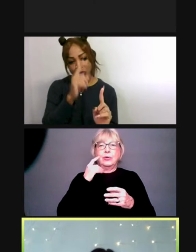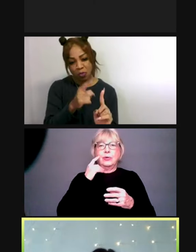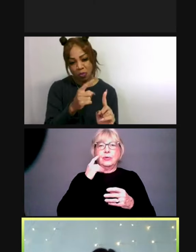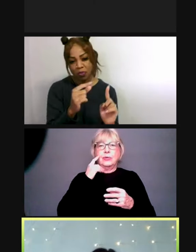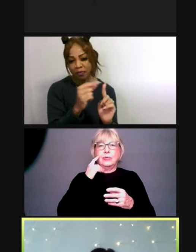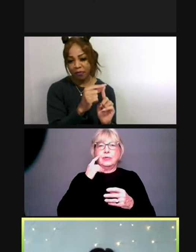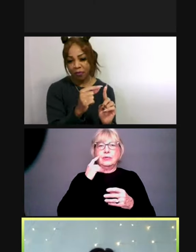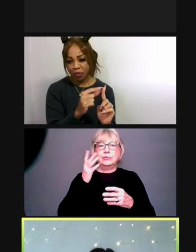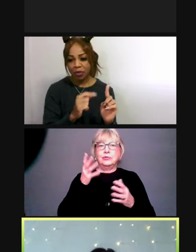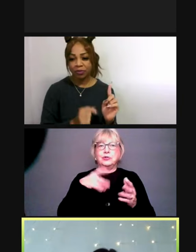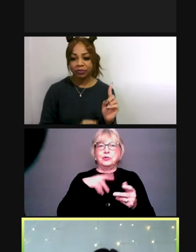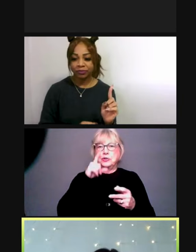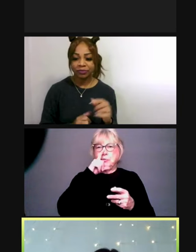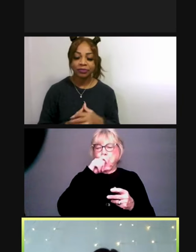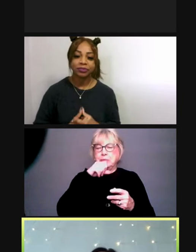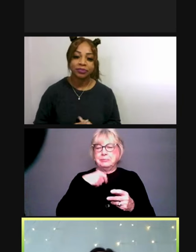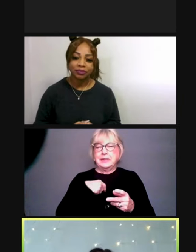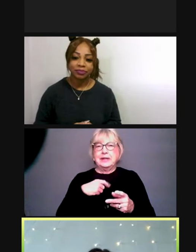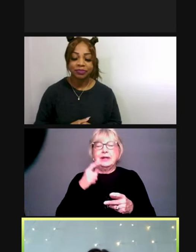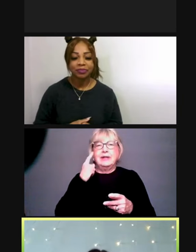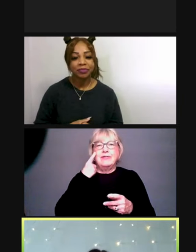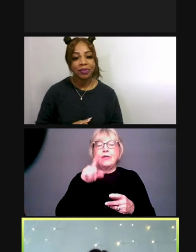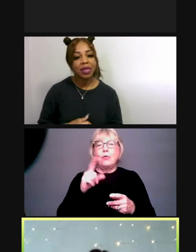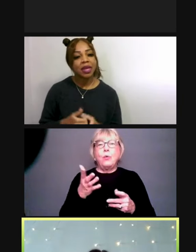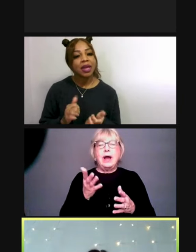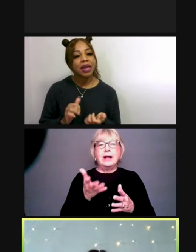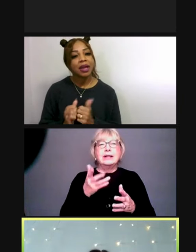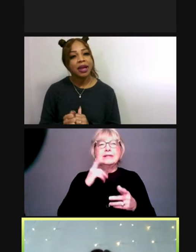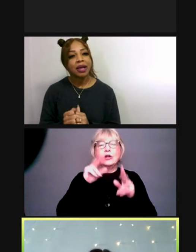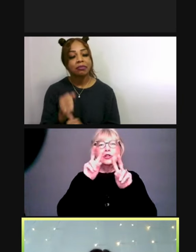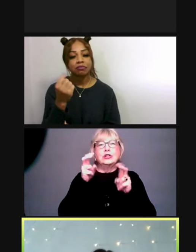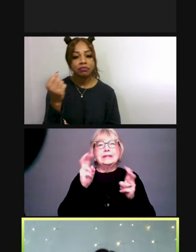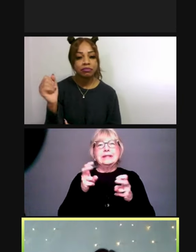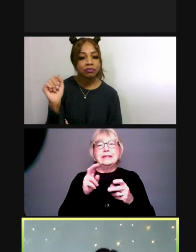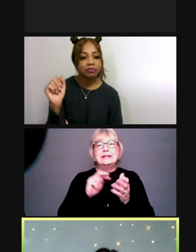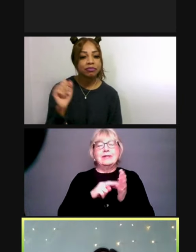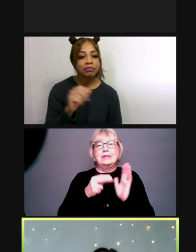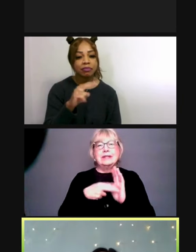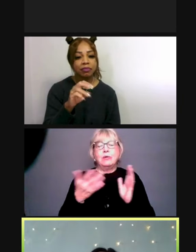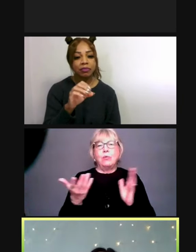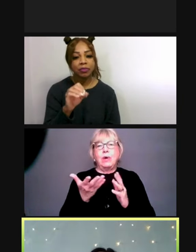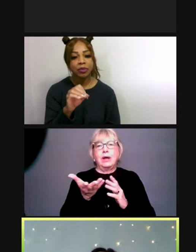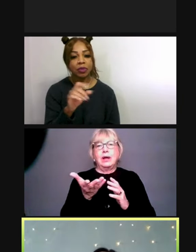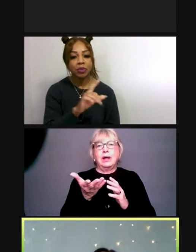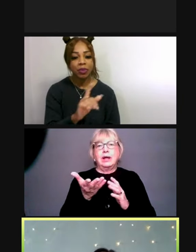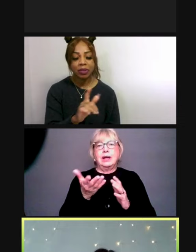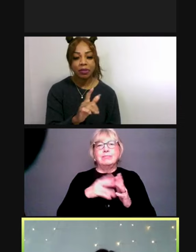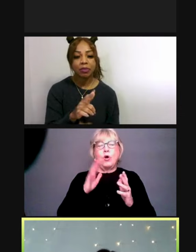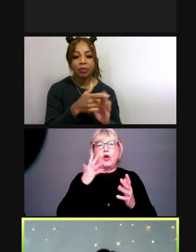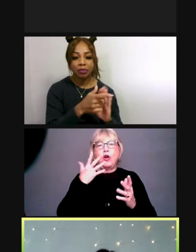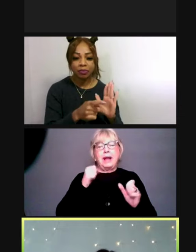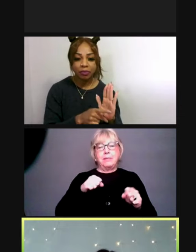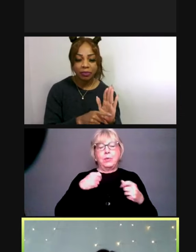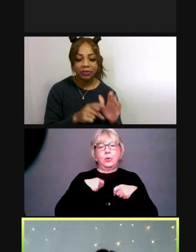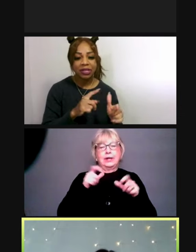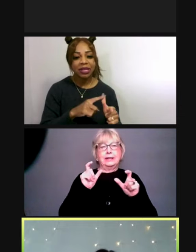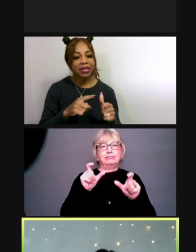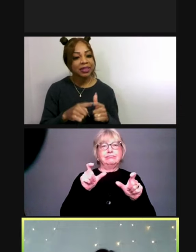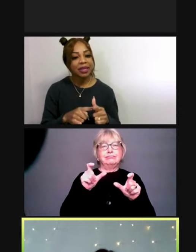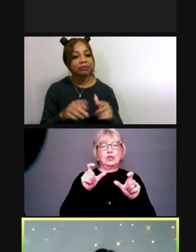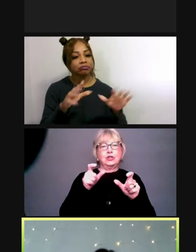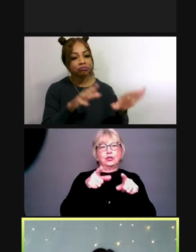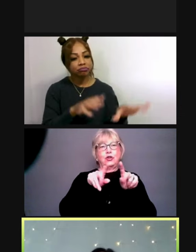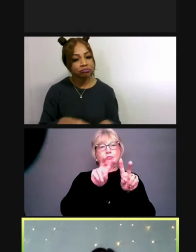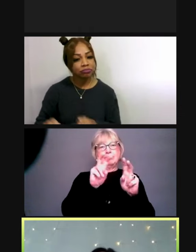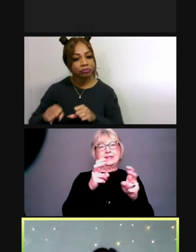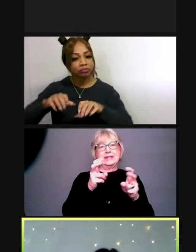un petit peu la référence de ce titre. Donc, de voir comment est-ce que l'on peut résister à ce type d